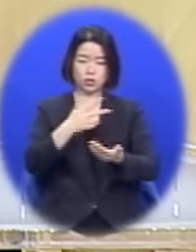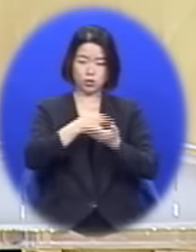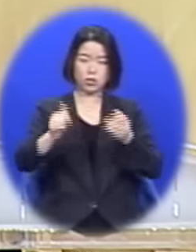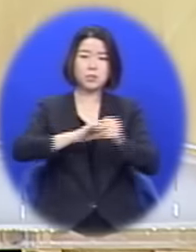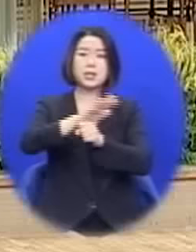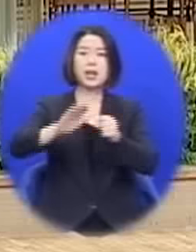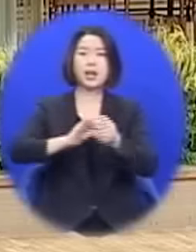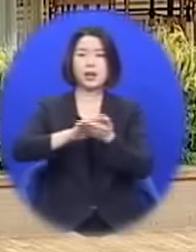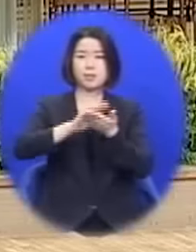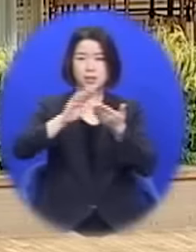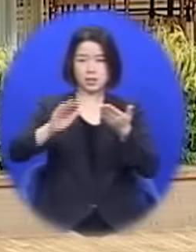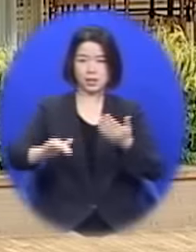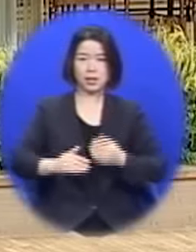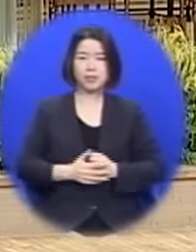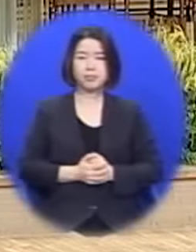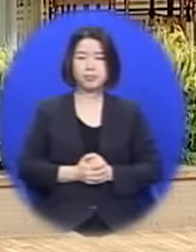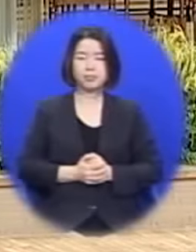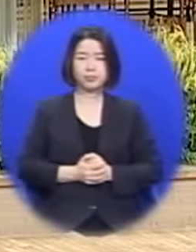사랑합니다.